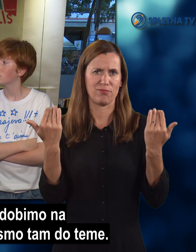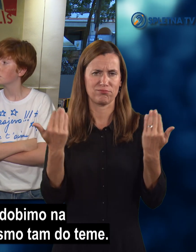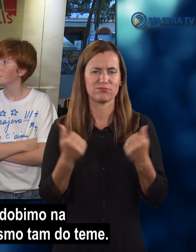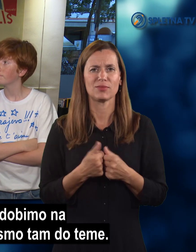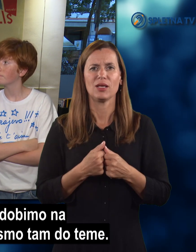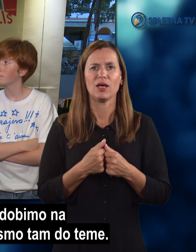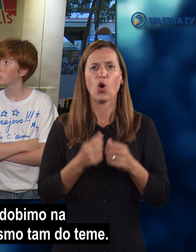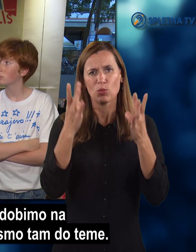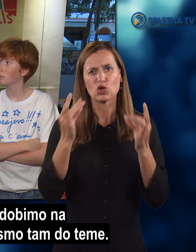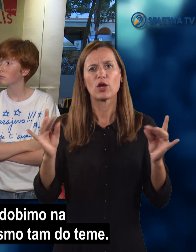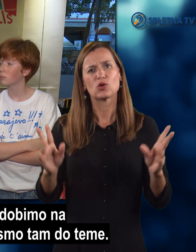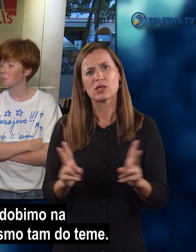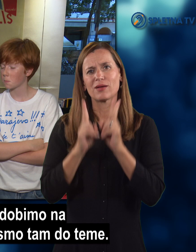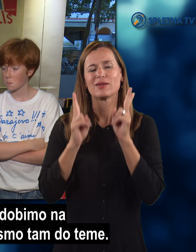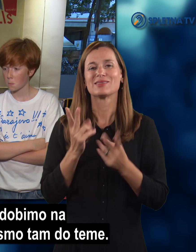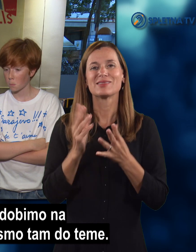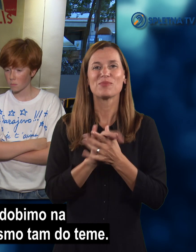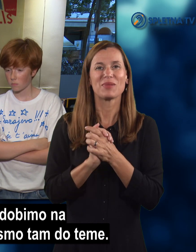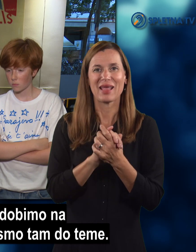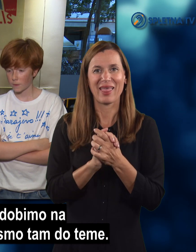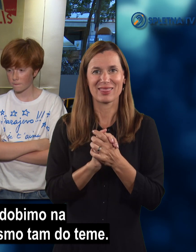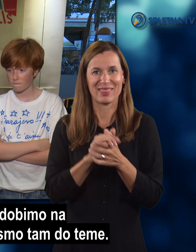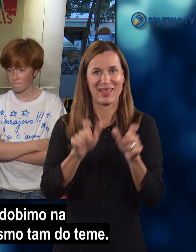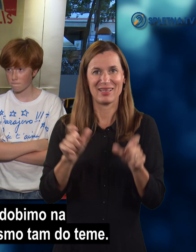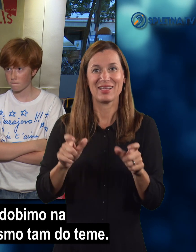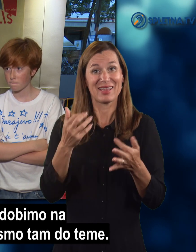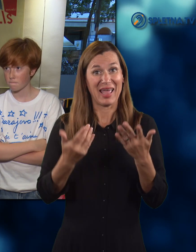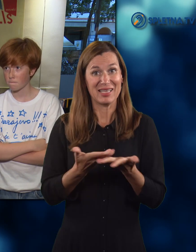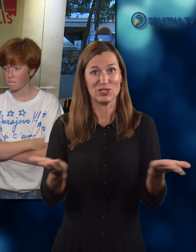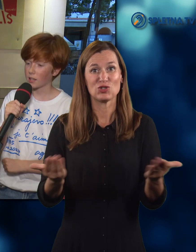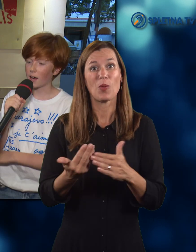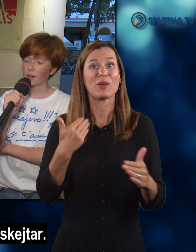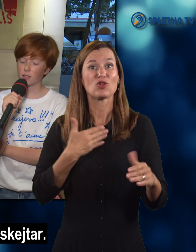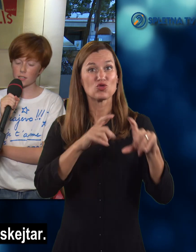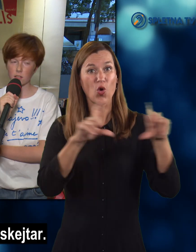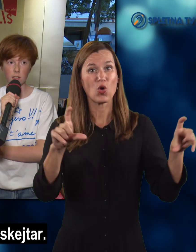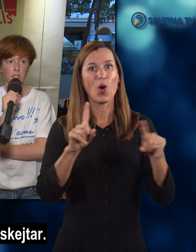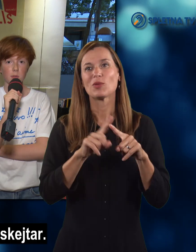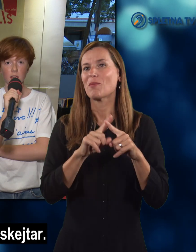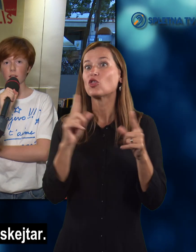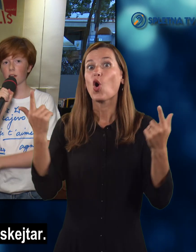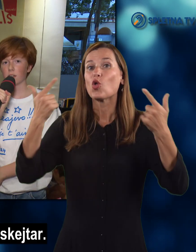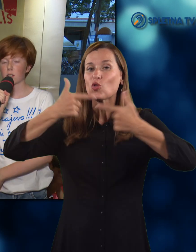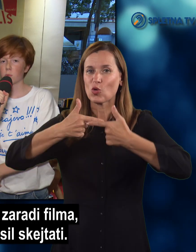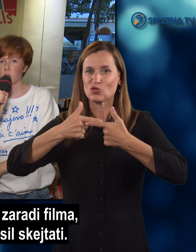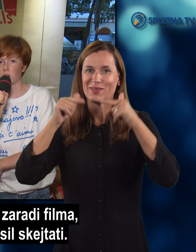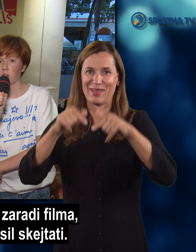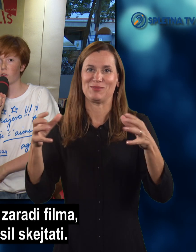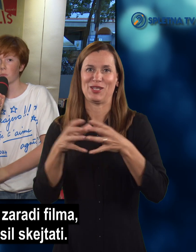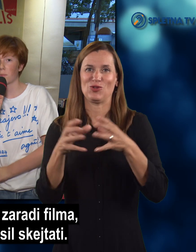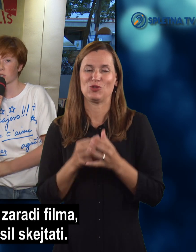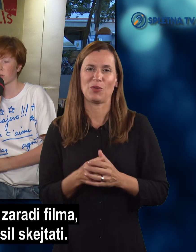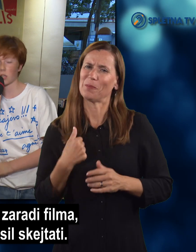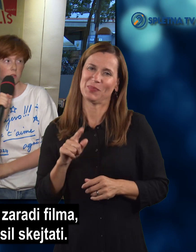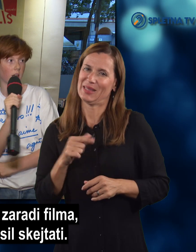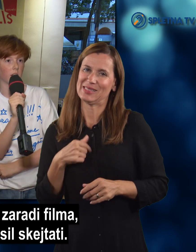prijatelji na igrišču pred šolo in pol smo tam, dokler ni tako tema. Ja, jaz nisem skater, jaz sem v bistvu zaradi